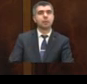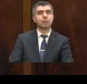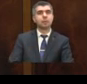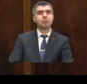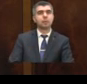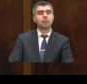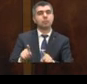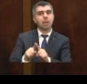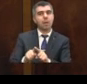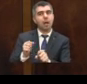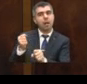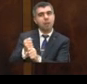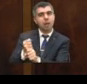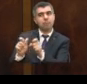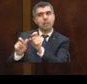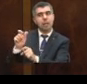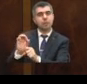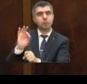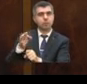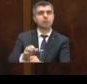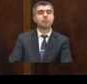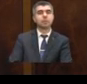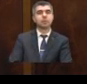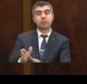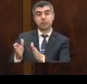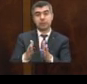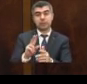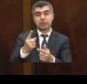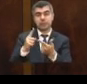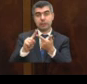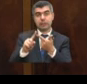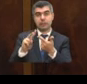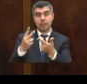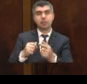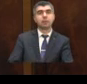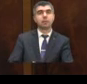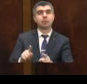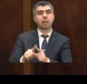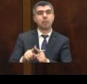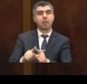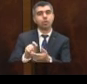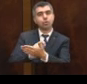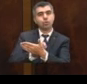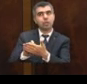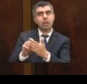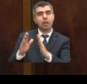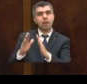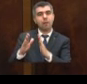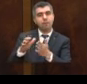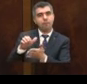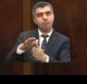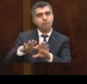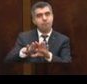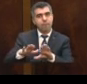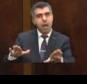استتباب مناصب الشغل. ثانيا، تمديد التخفيض من الرسوم التسجيل ليشمل الأراضي المخصصة، كانت